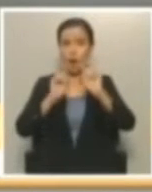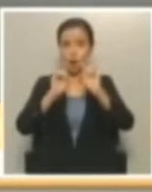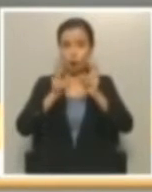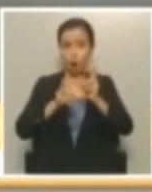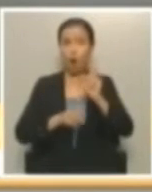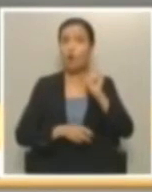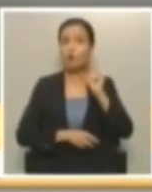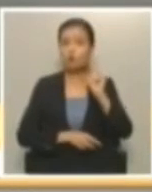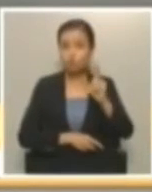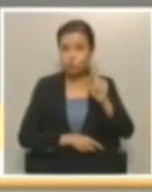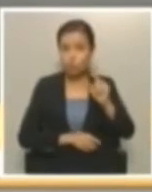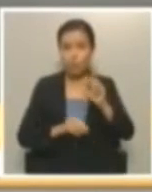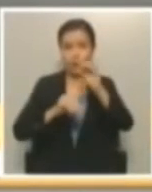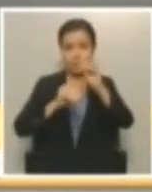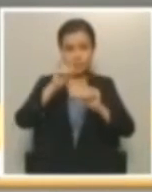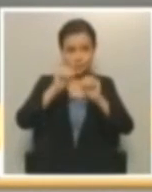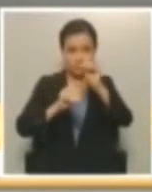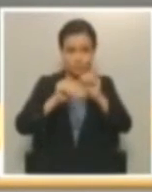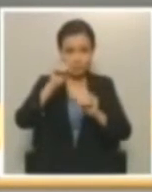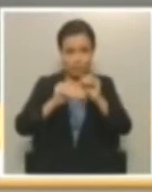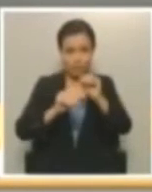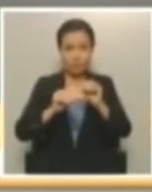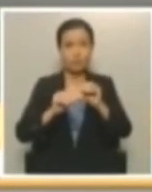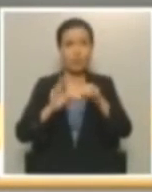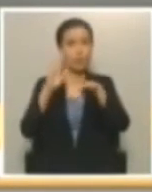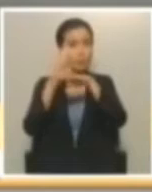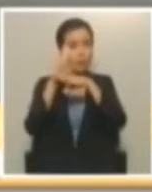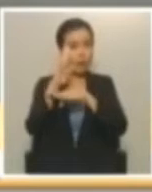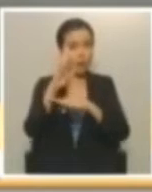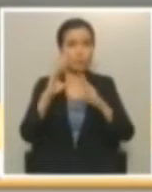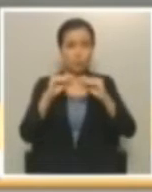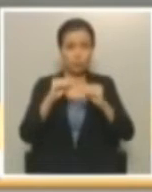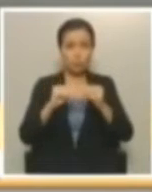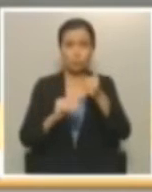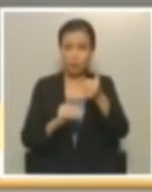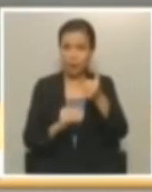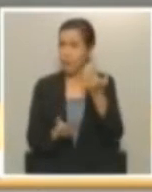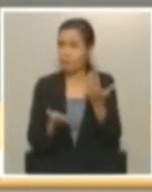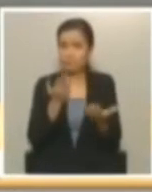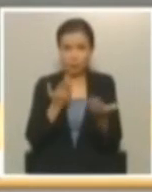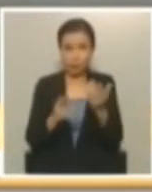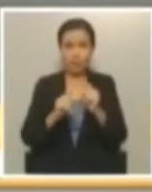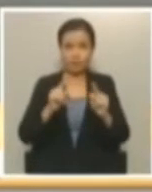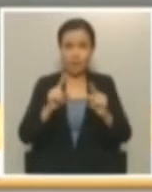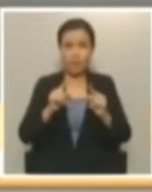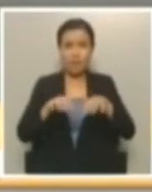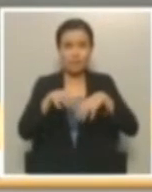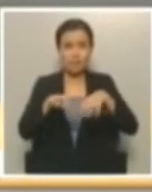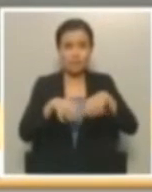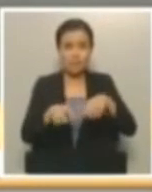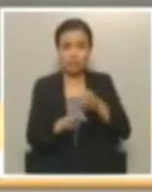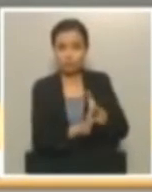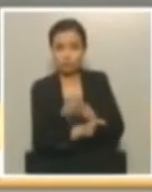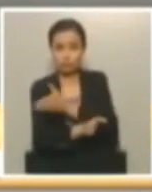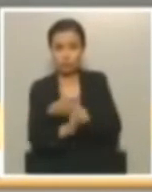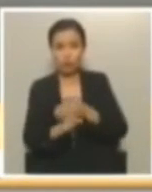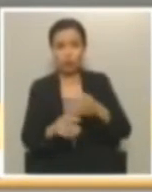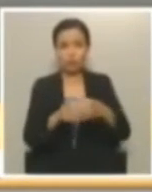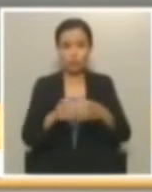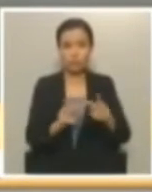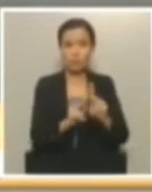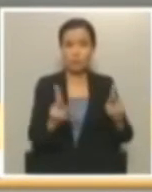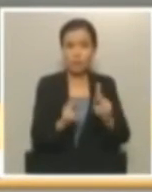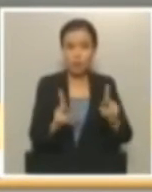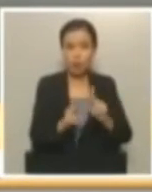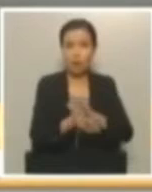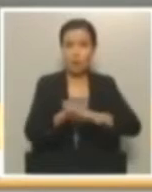นจะจัดไว้ในลำดับใดของระเบียบวาระการประชุมก็ได้แต่จะจัดไว้ก่อนเรื่องที่กรรมการพิจารณาเสร็จแล้วไม่